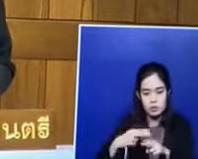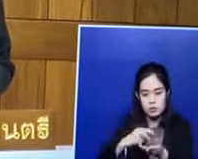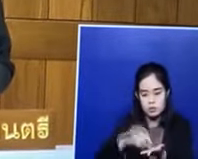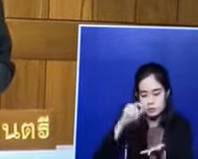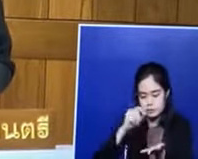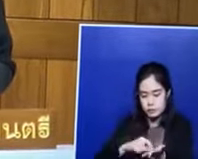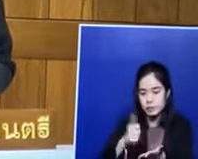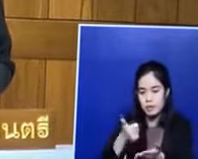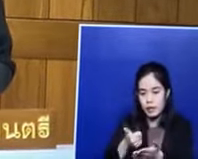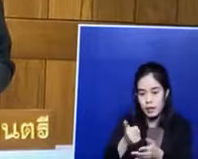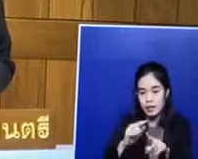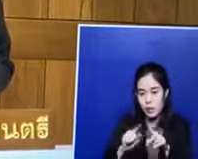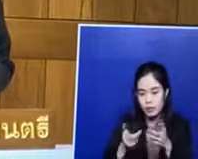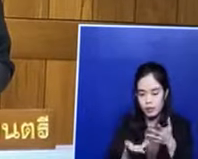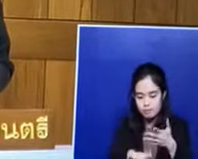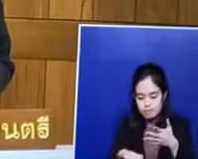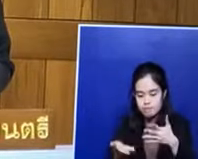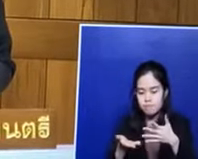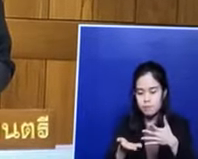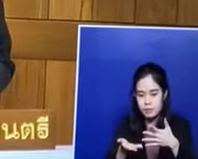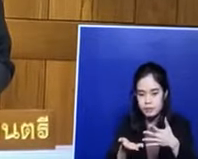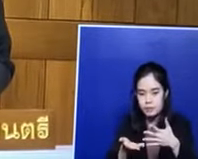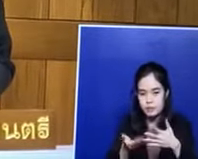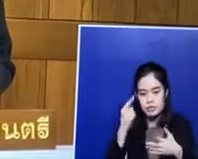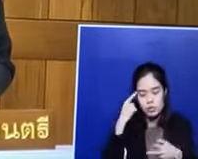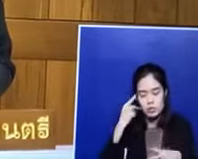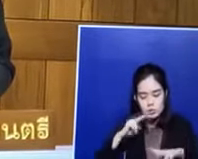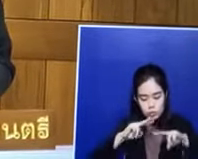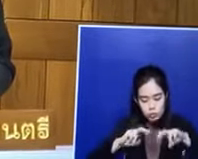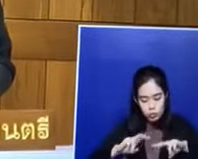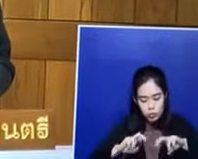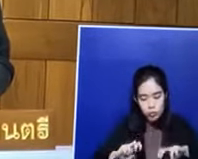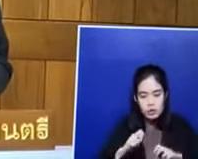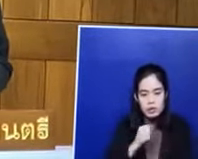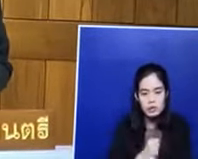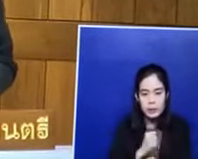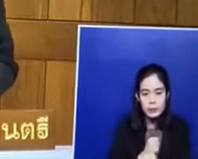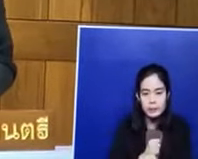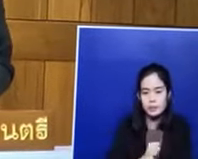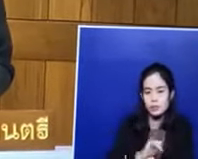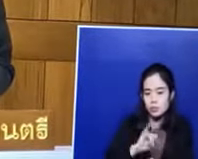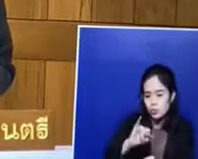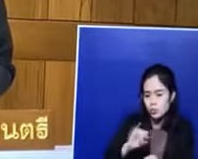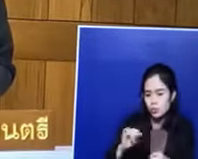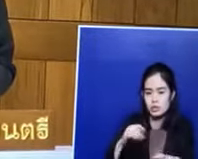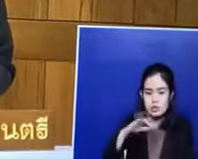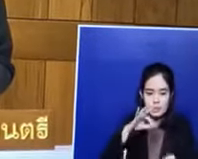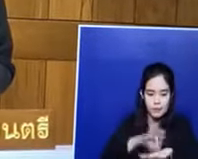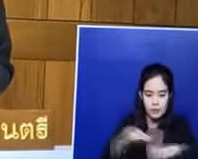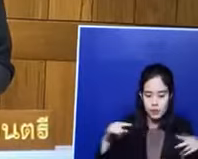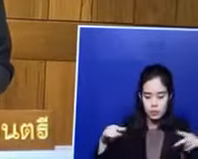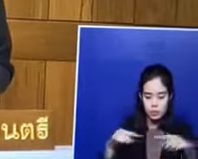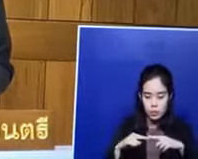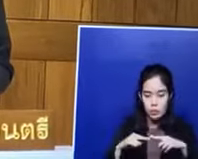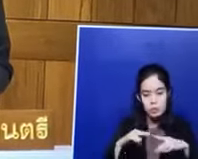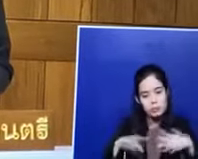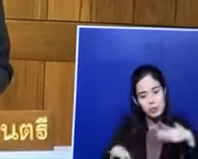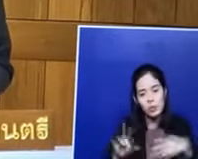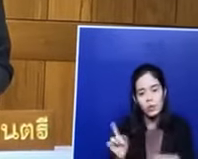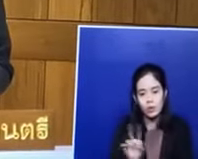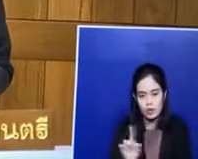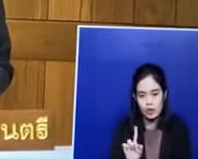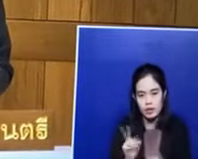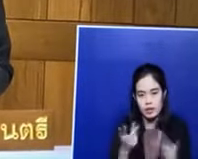จากข้างล่างนะก็ไปการกรองคุณสมบัติความถูกต้องความเหมาะสมก็ว่าไปนะครับต่อไประดับที่3ก็